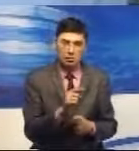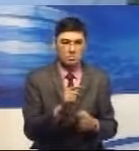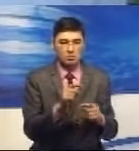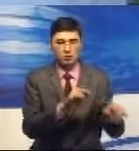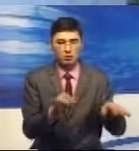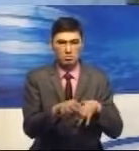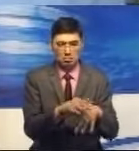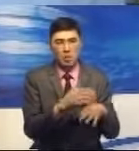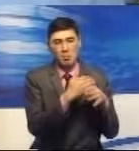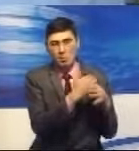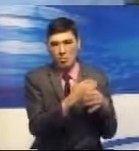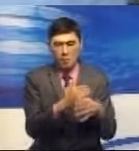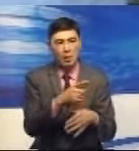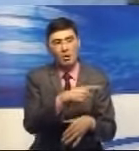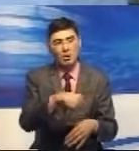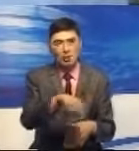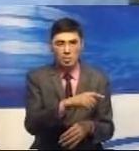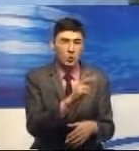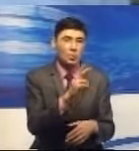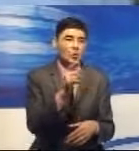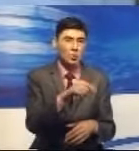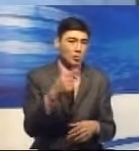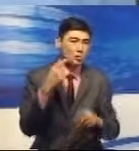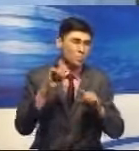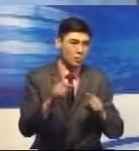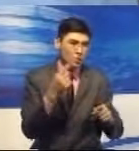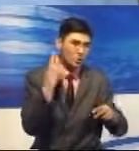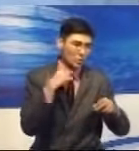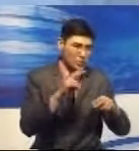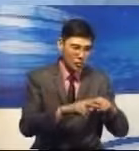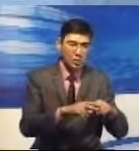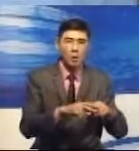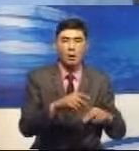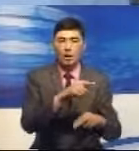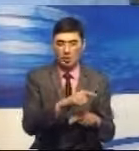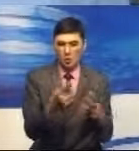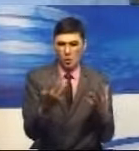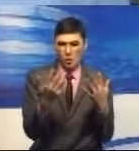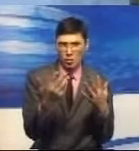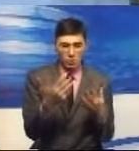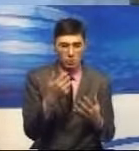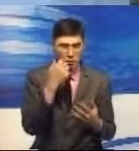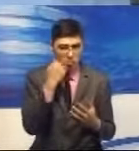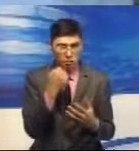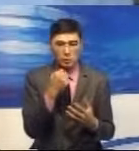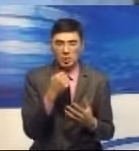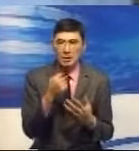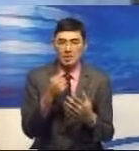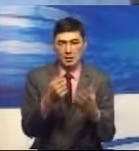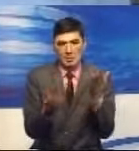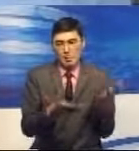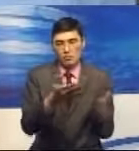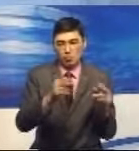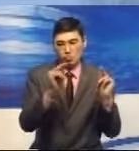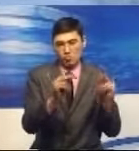Бұл сол тұжырымдаманы орындау мақсатында және сотталғандардың қолөнер бұйымдарына сұранысты жоғарылату